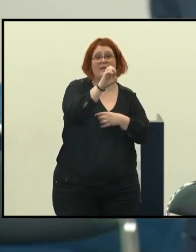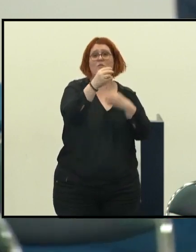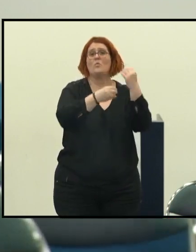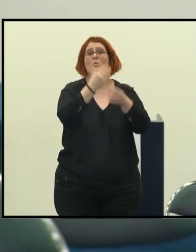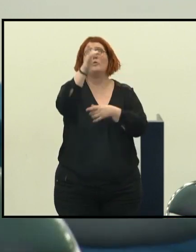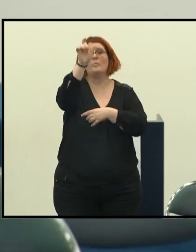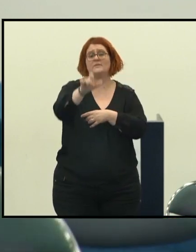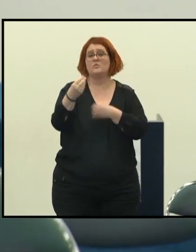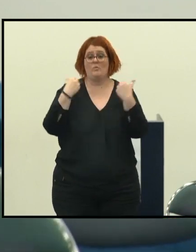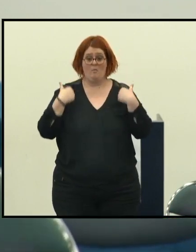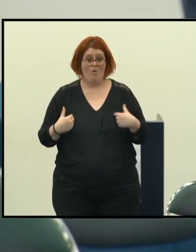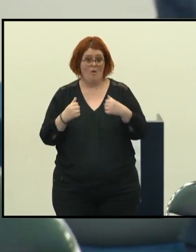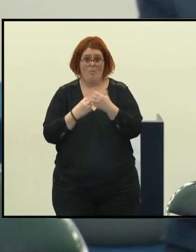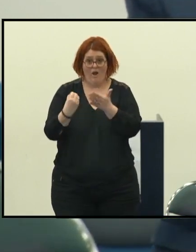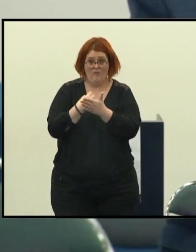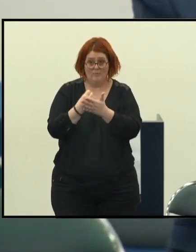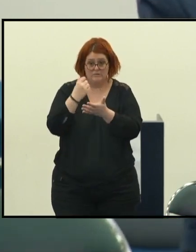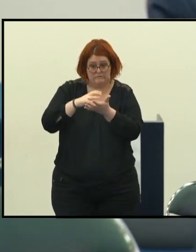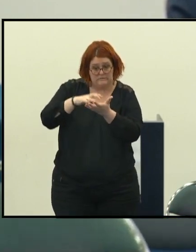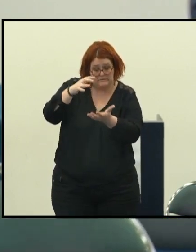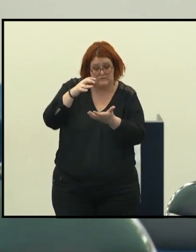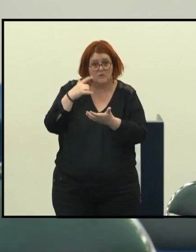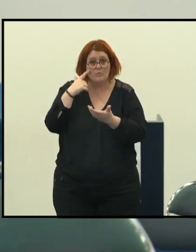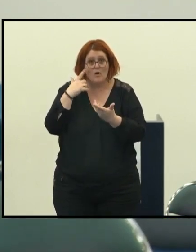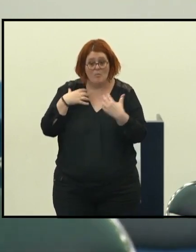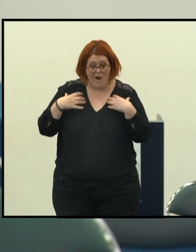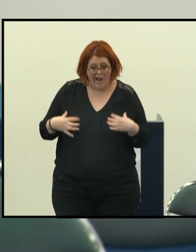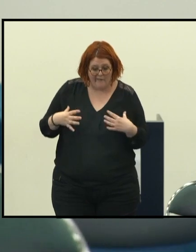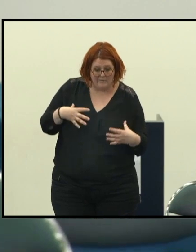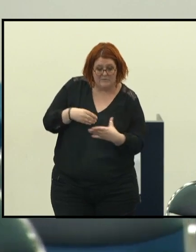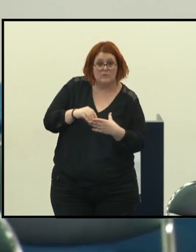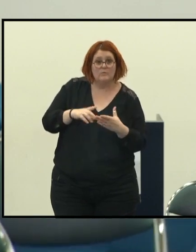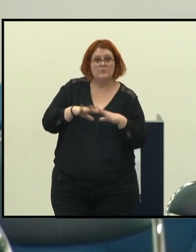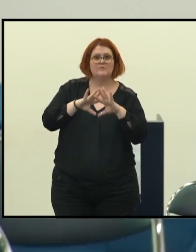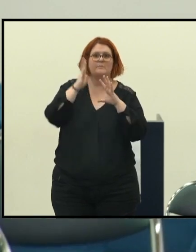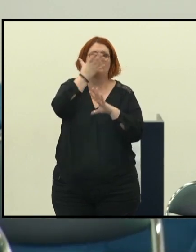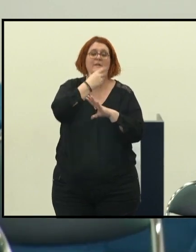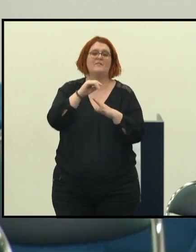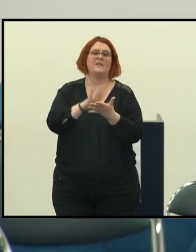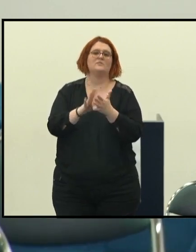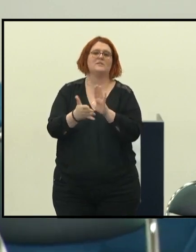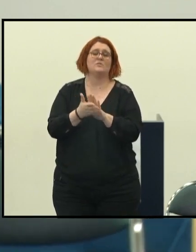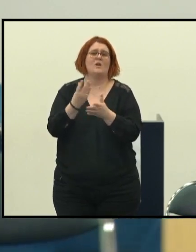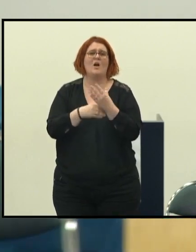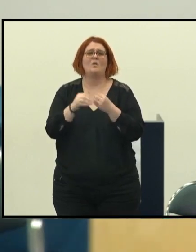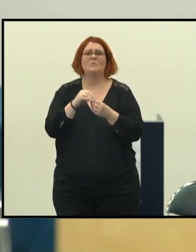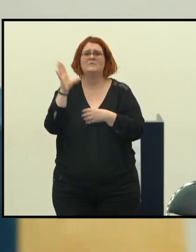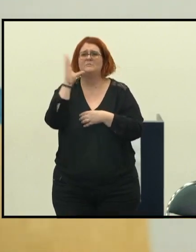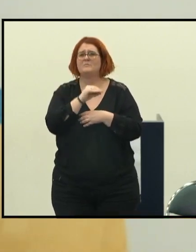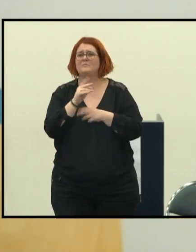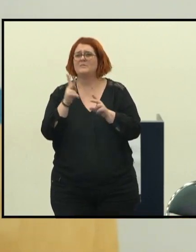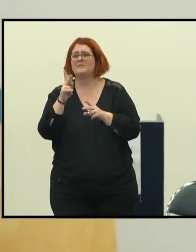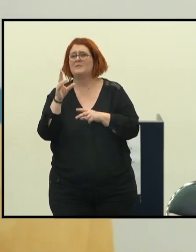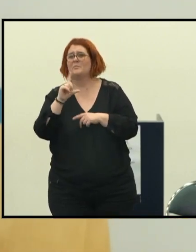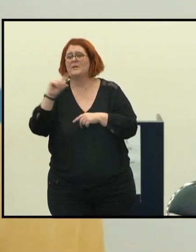moi, pour avoir plus d'infos et nous demander comment on peut faire pour adhérer à cette magnifique association. Juste d'ailleurs, je voudrais saluer, je ne sais pas, il est parti peut-être, mais il y